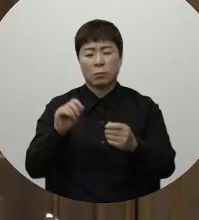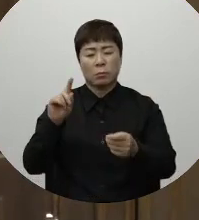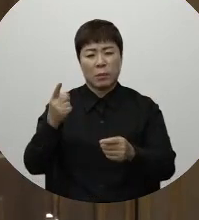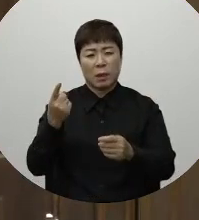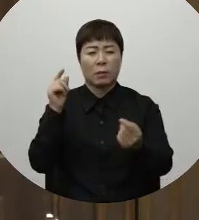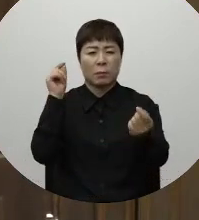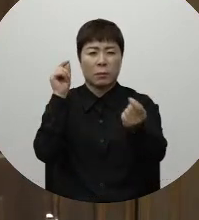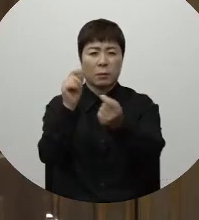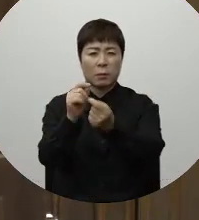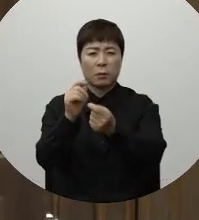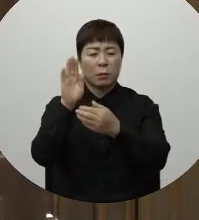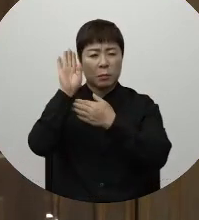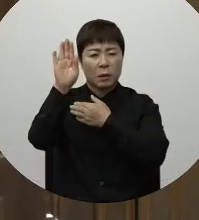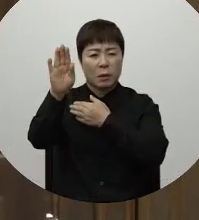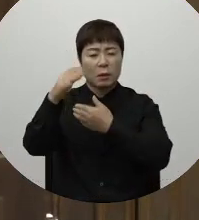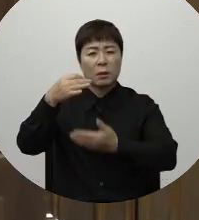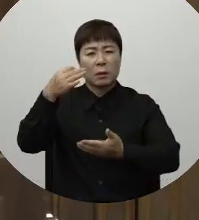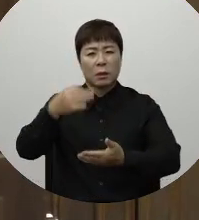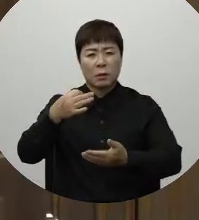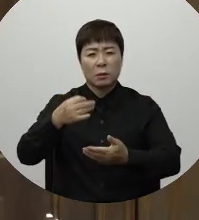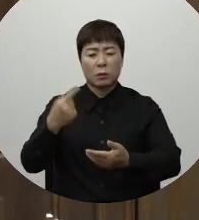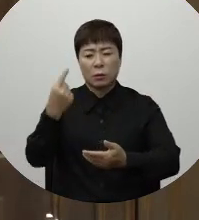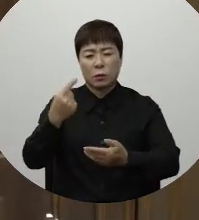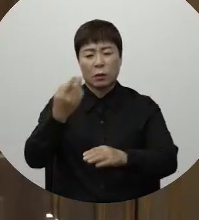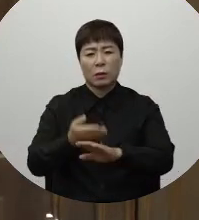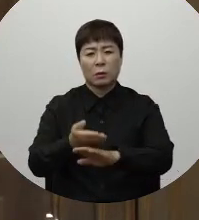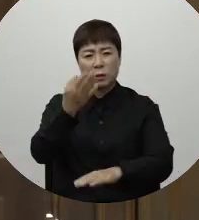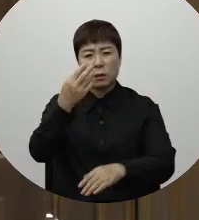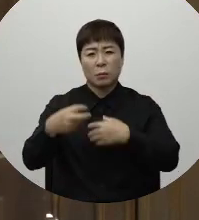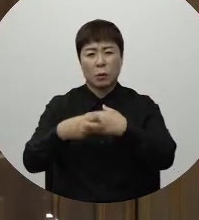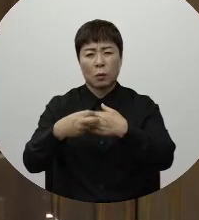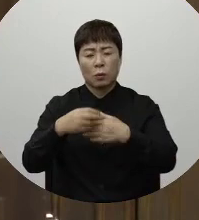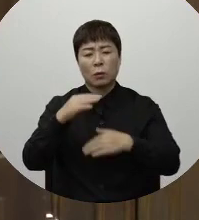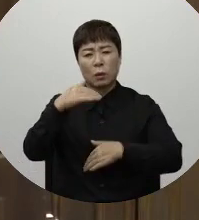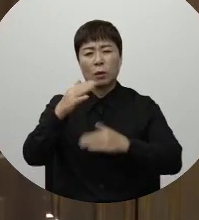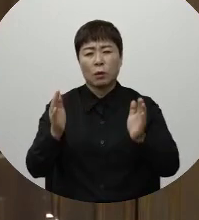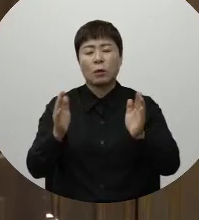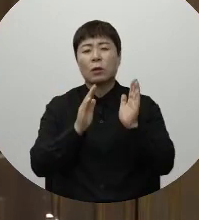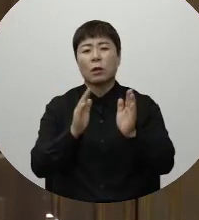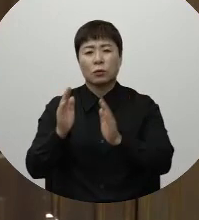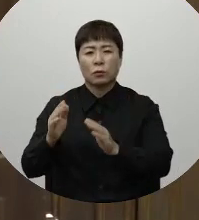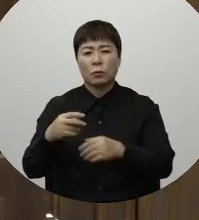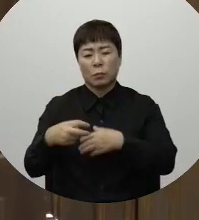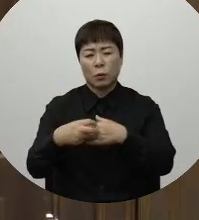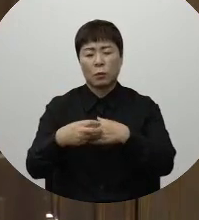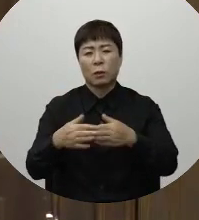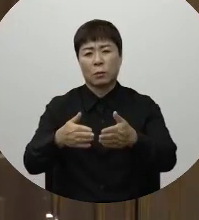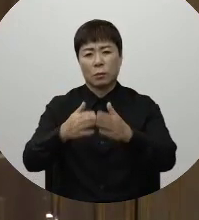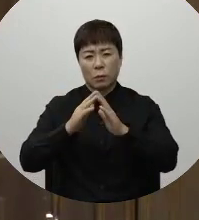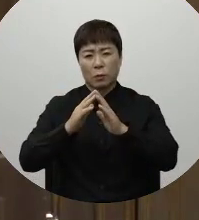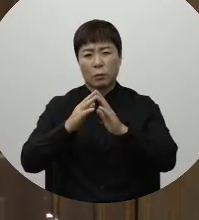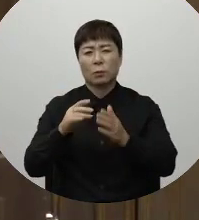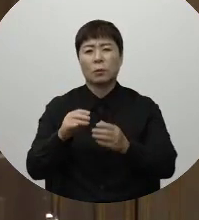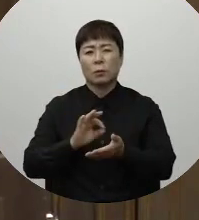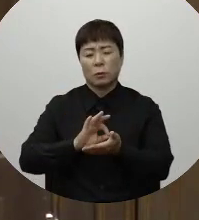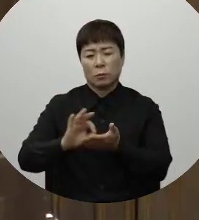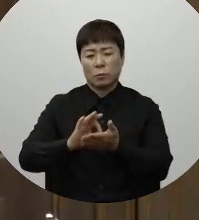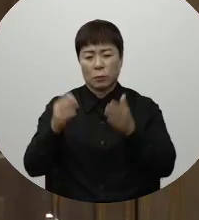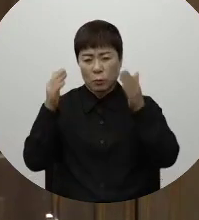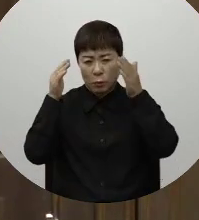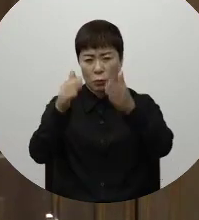남양주시의 미래적 가치를 반영한 1000개 이상의 병상을 갖춘 상급종합병원을 유치하는 것에 행정력을 집중해 주실